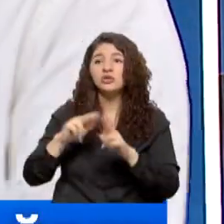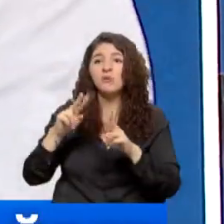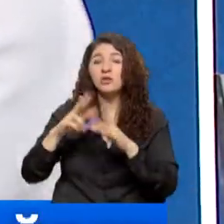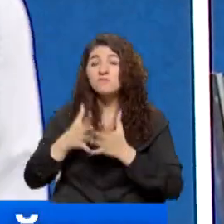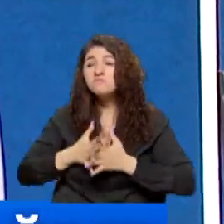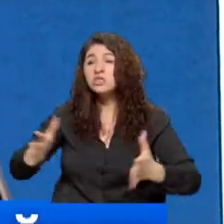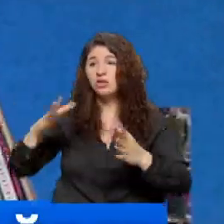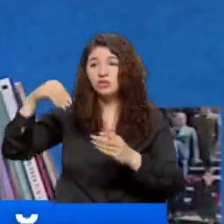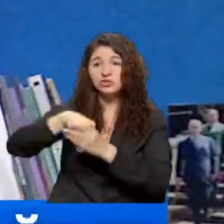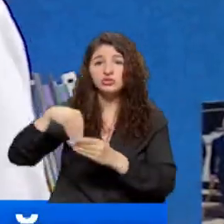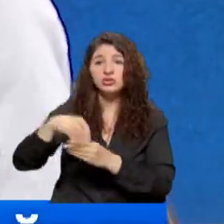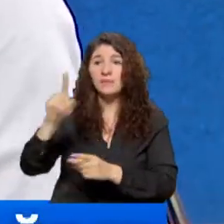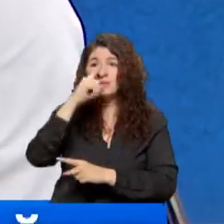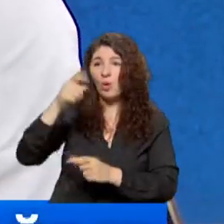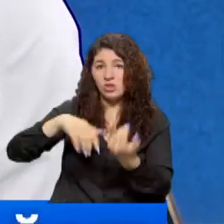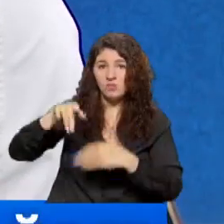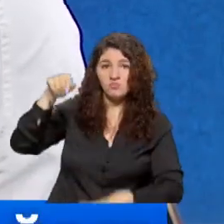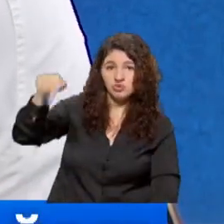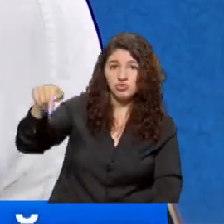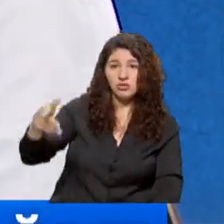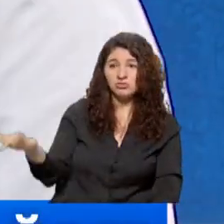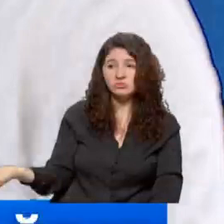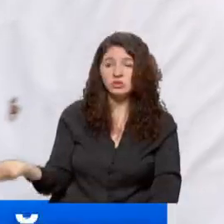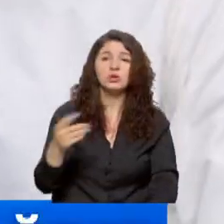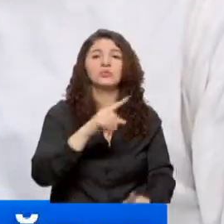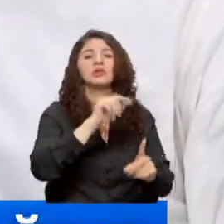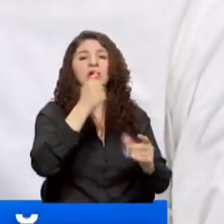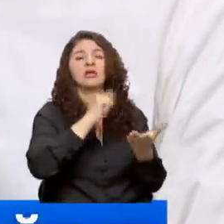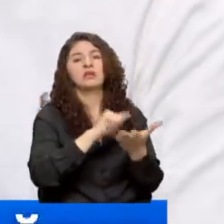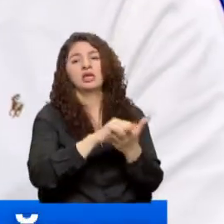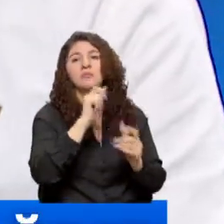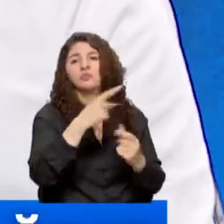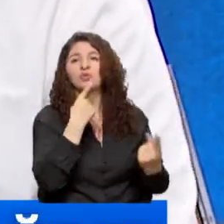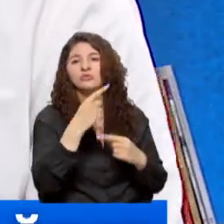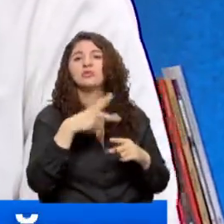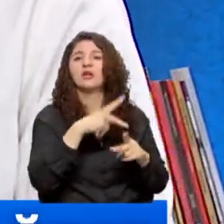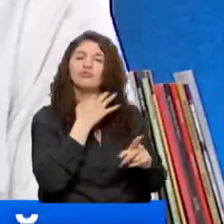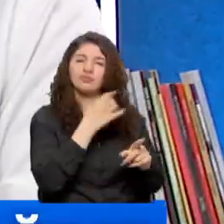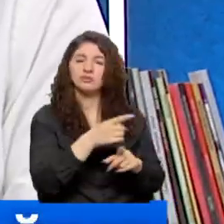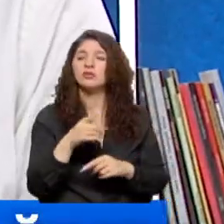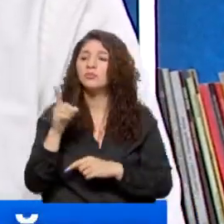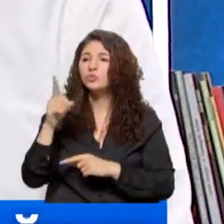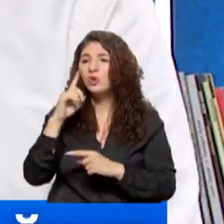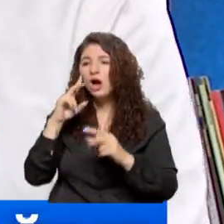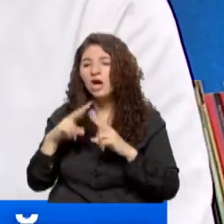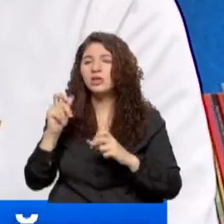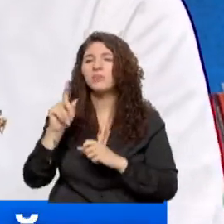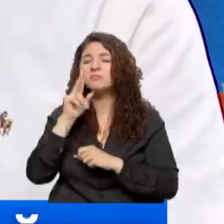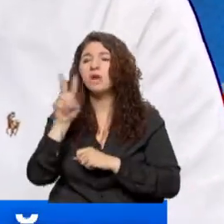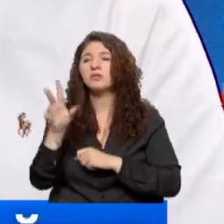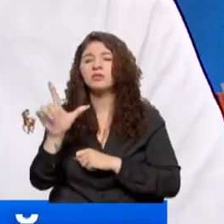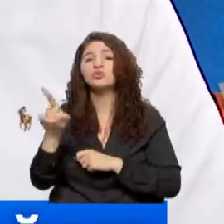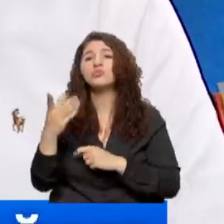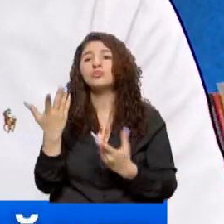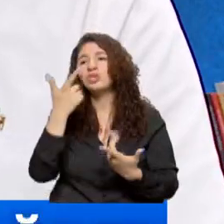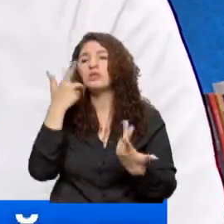kilometrekare alanı içerisinde febitek olay Buraya mı geldi ama şunu Yarın gazete yapalım olur mu Zehra ile konuşuyor musun Yani bunu irdelemek gerekiyor hakikaten